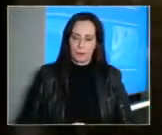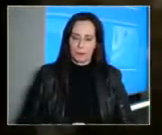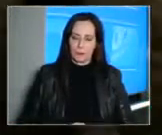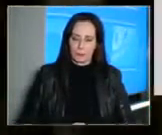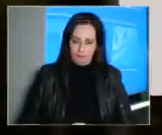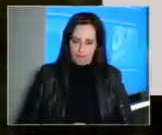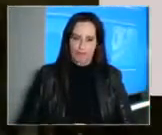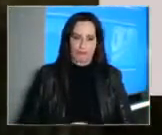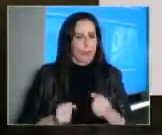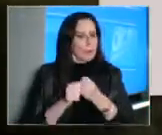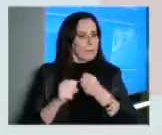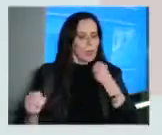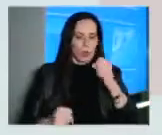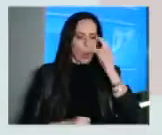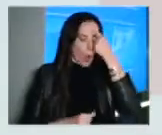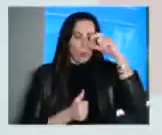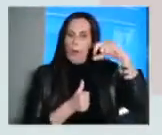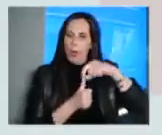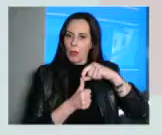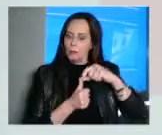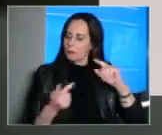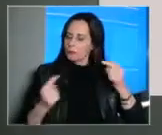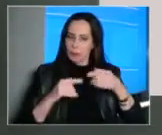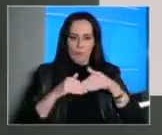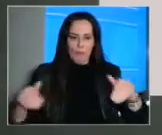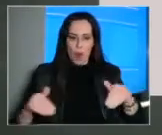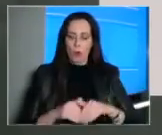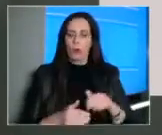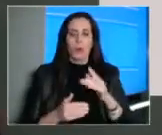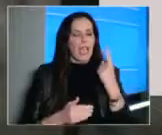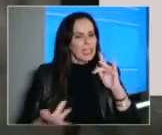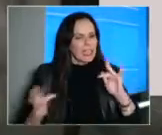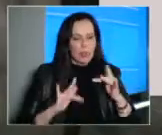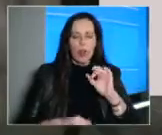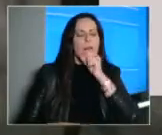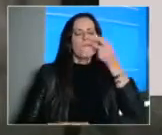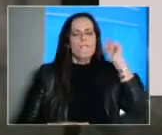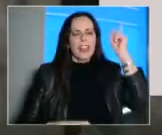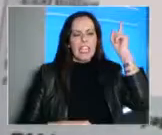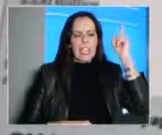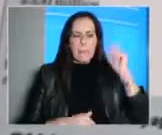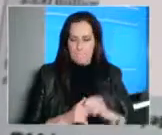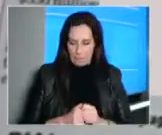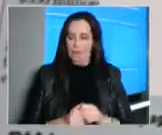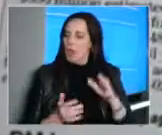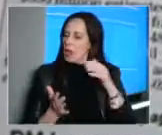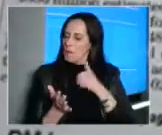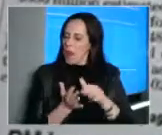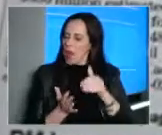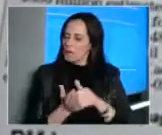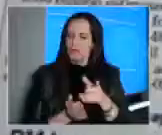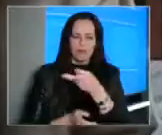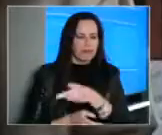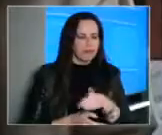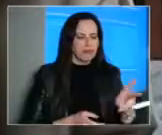שוב, מתיחות חריפה בין הודו לפקיסטן עם תקריות בגבול. אחד הסכסוכים הוותיקים בעולם ממשיך לגבות